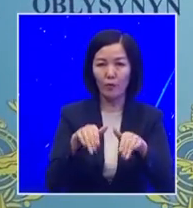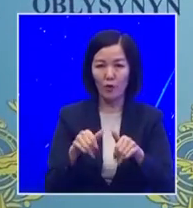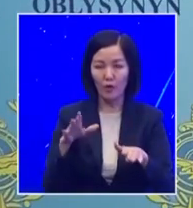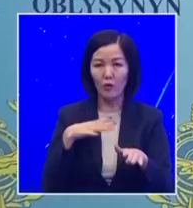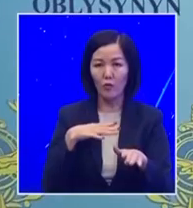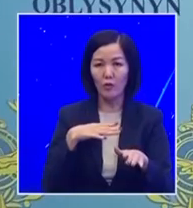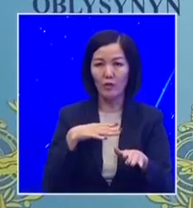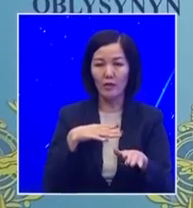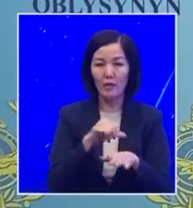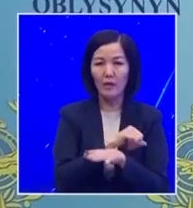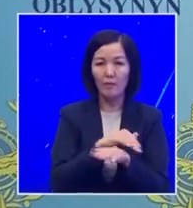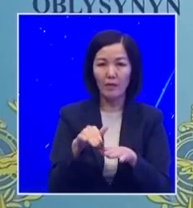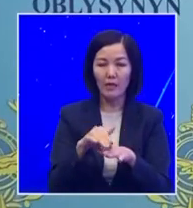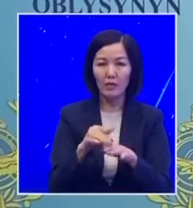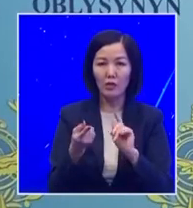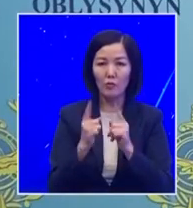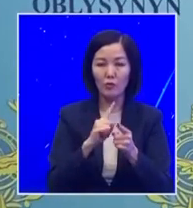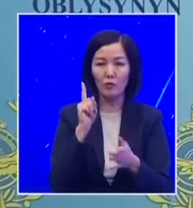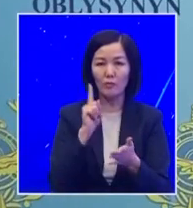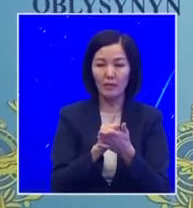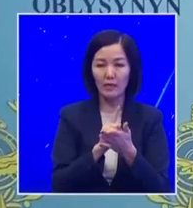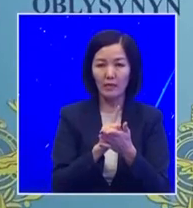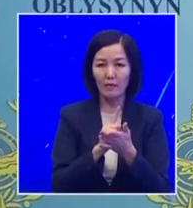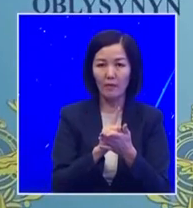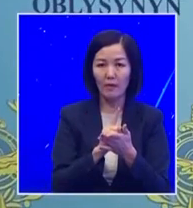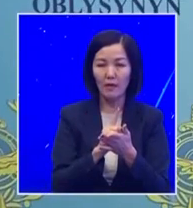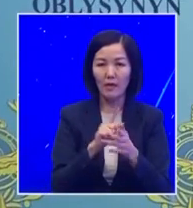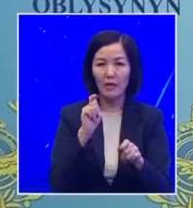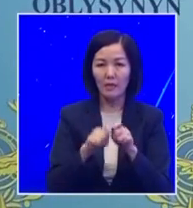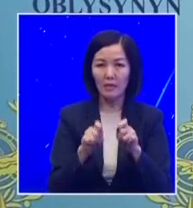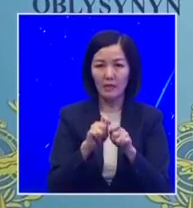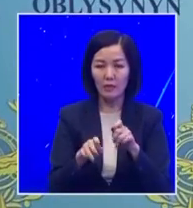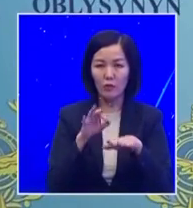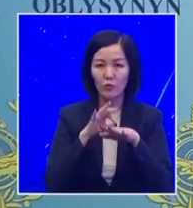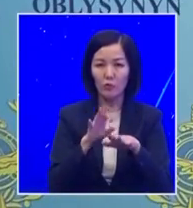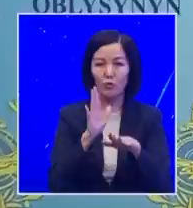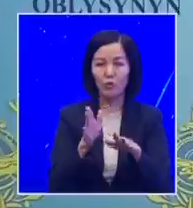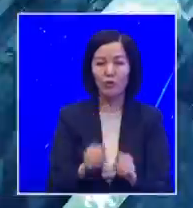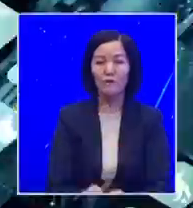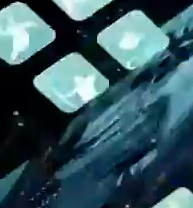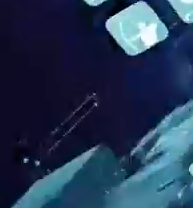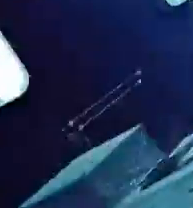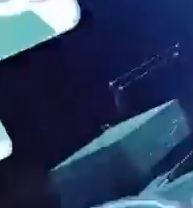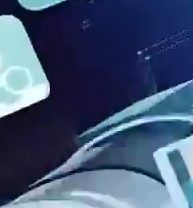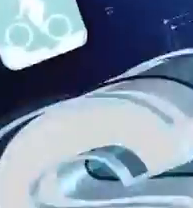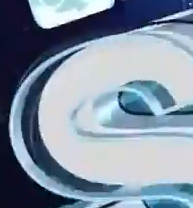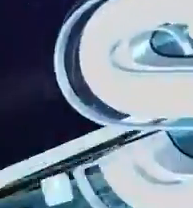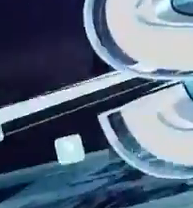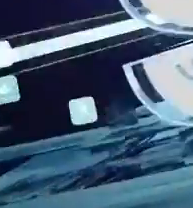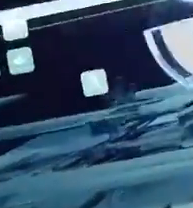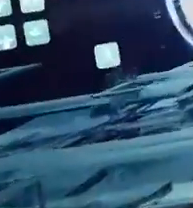қатысты мекенжайын өзгертпеу туралы міндеттеме түрінде процессуалдық мәжбүрлеу шарасы таңдалды.